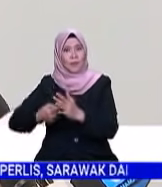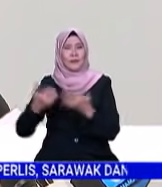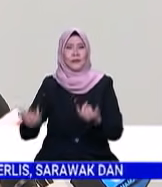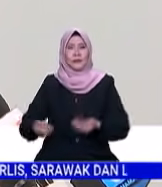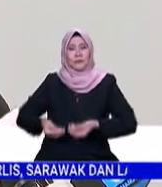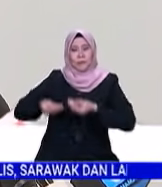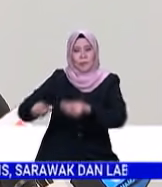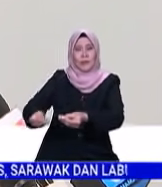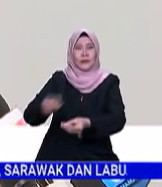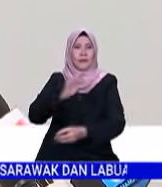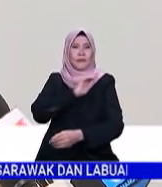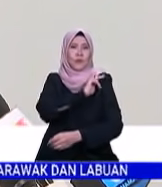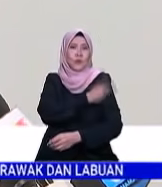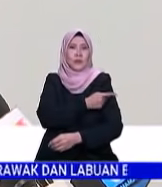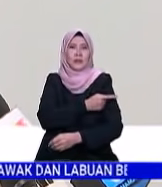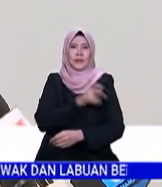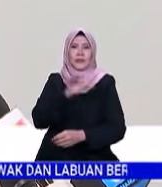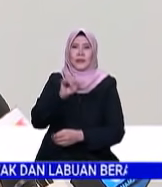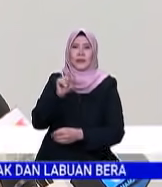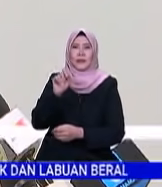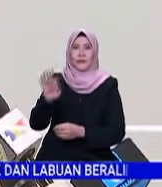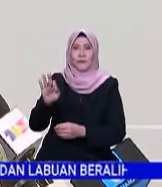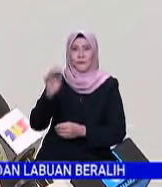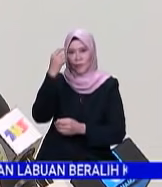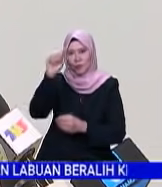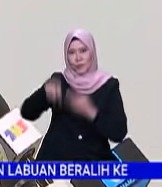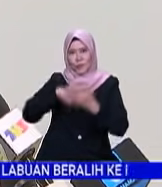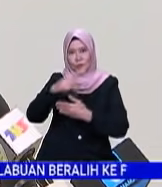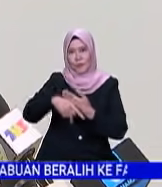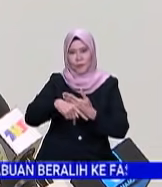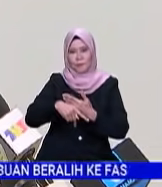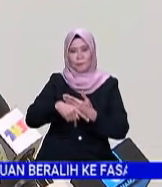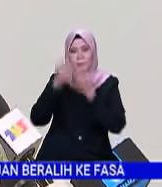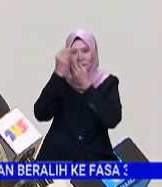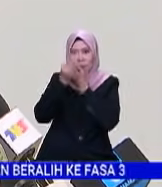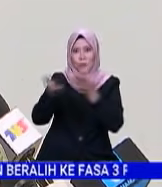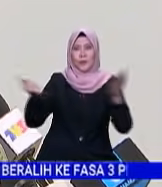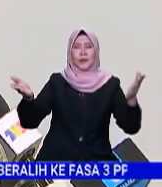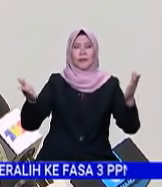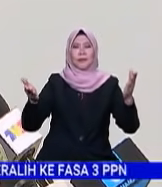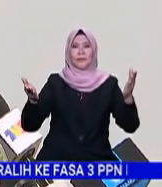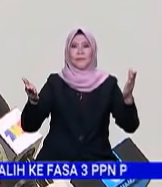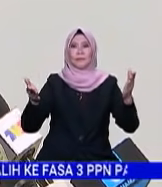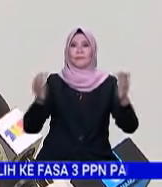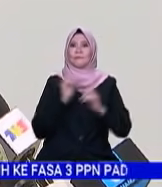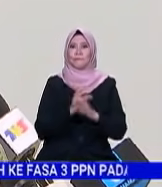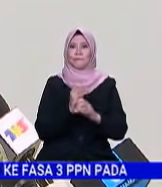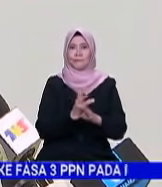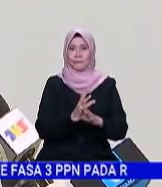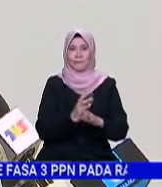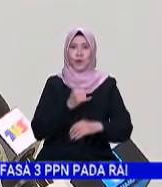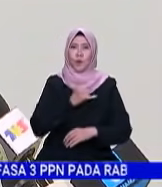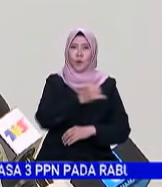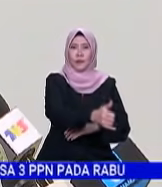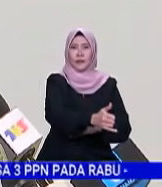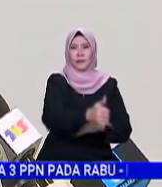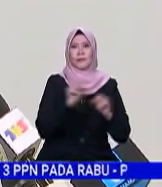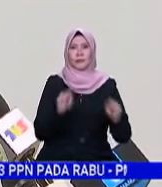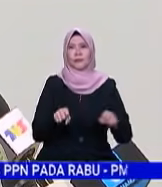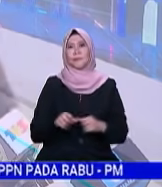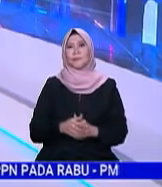kuasa kepada CITF negeri untuk membuat pelaksanaan dan pengumuman tentang inisiatif tersebut.